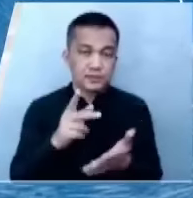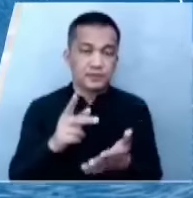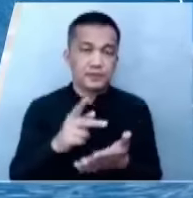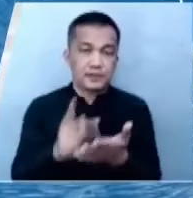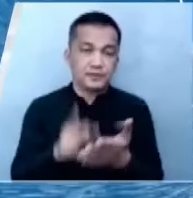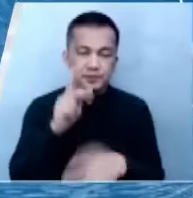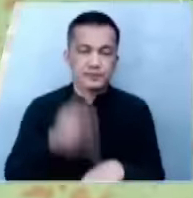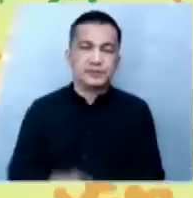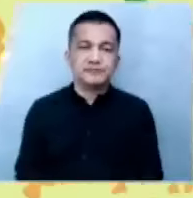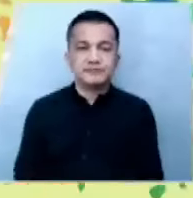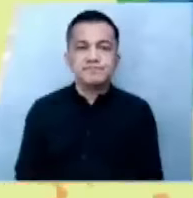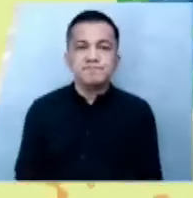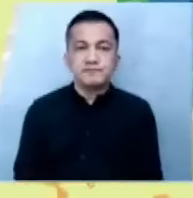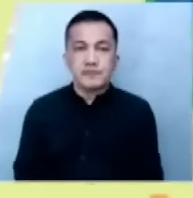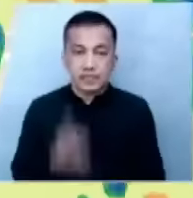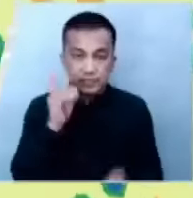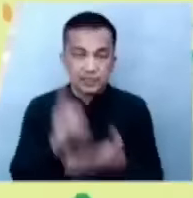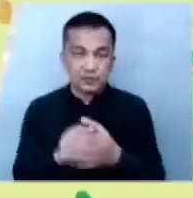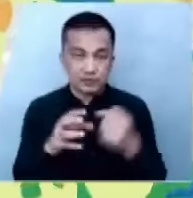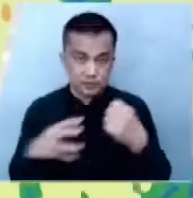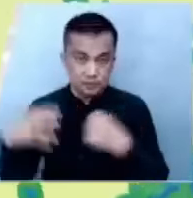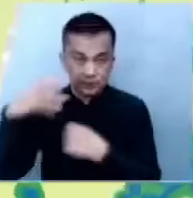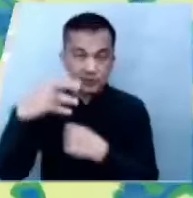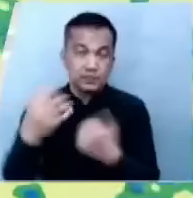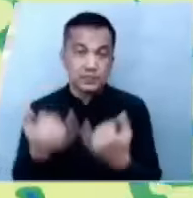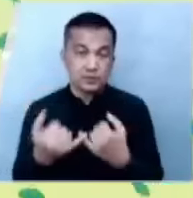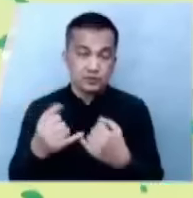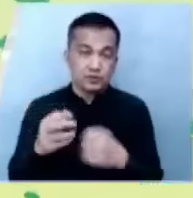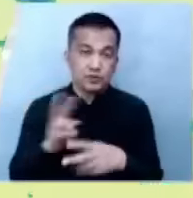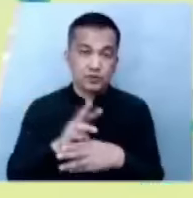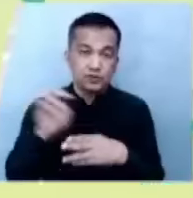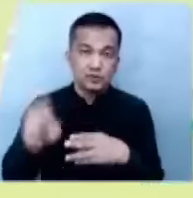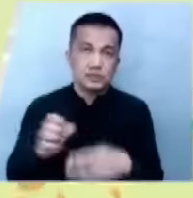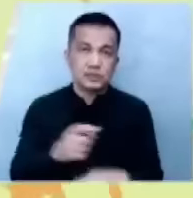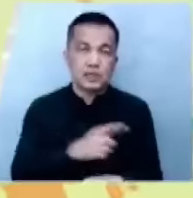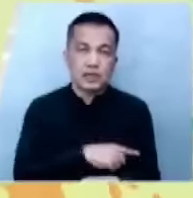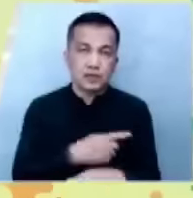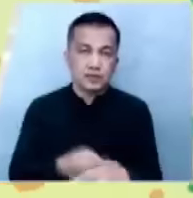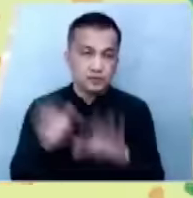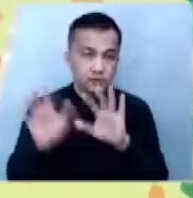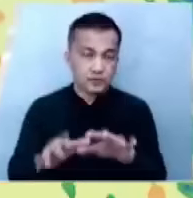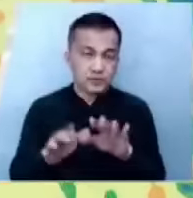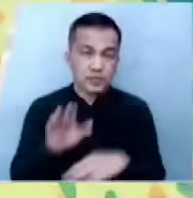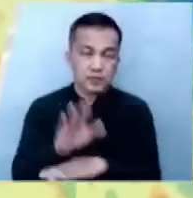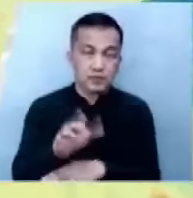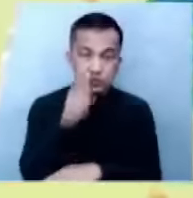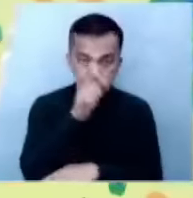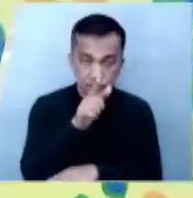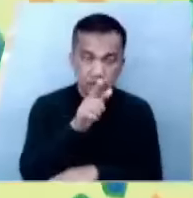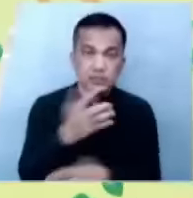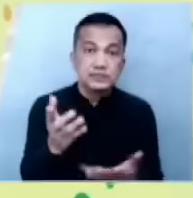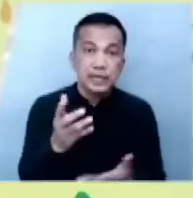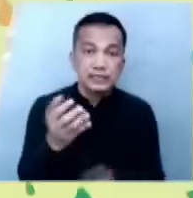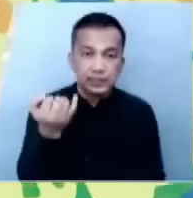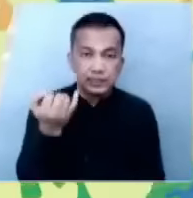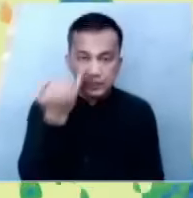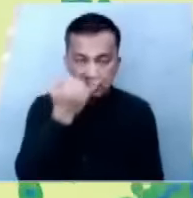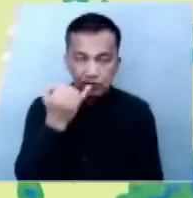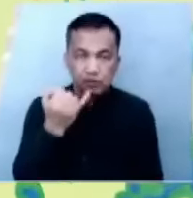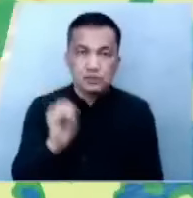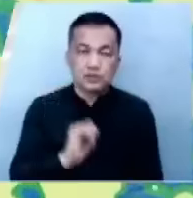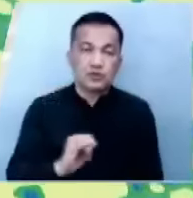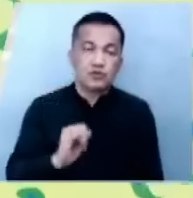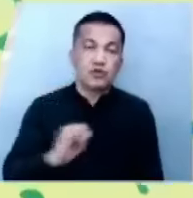Sa datos ng Metro Weather, ngayong weekend, may heavy to intense rainfall sa hapon sa Luzon, particular sa Ilocos Region, Cagayan Valley, Central